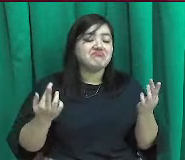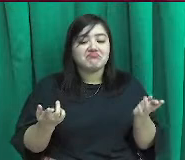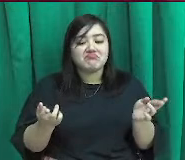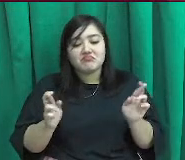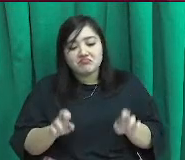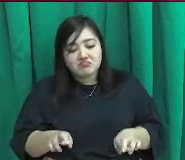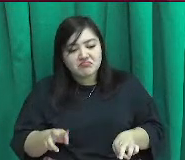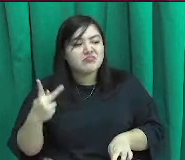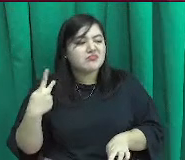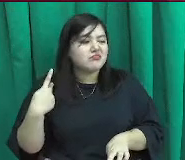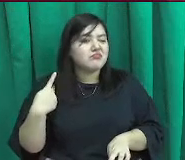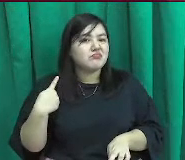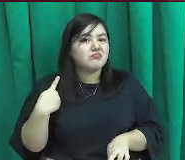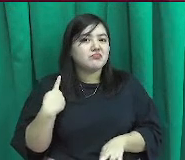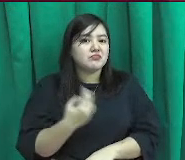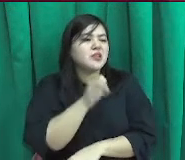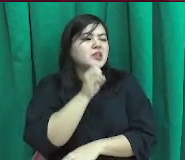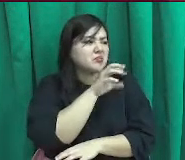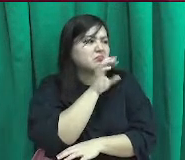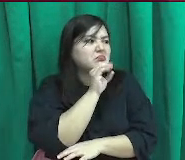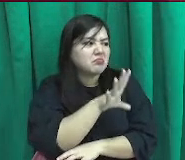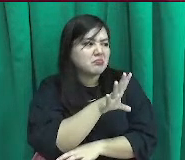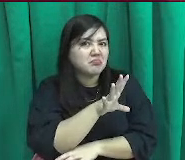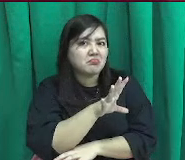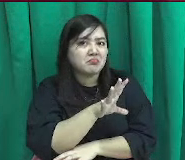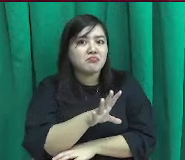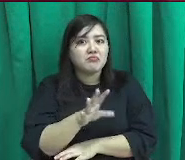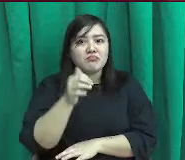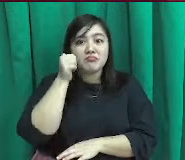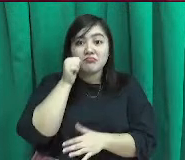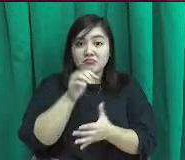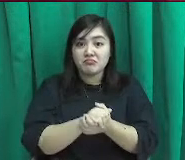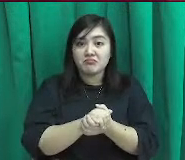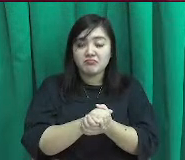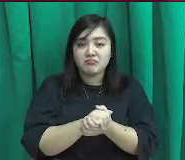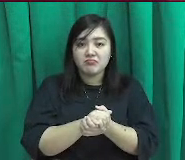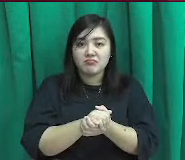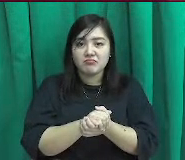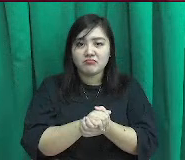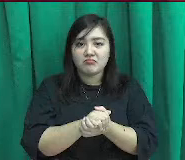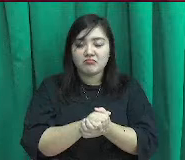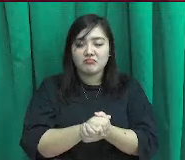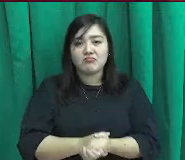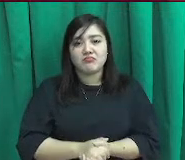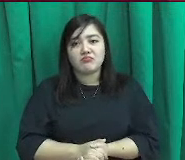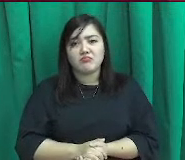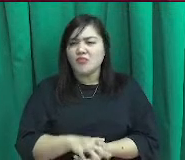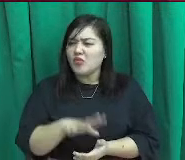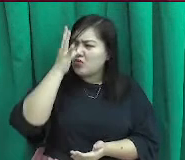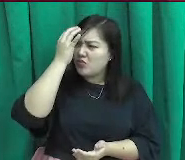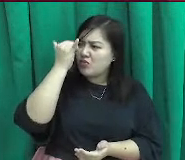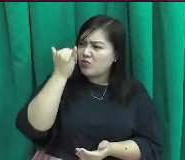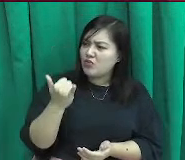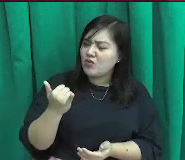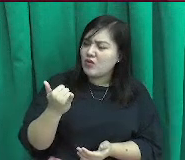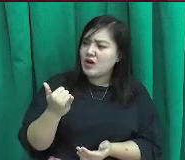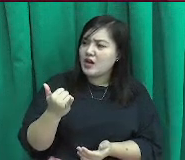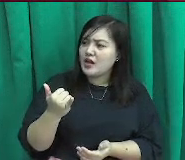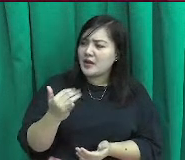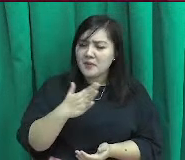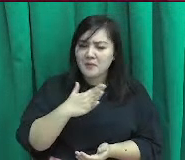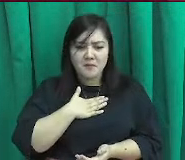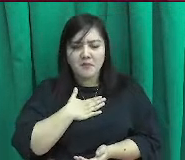bahay. Yeah. Salita naman ang Diyos, lagi kong sinasabi, bakit ito pa rin to? Bakit parang lagi akong kinakalaban pa rin ang asawa ko? Siyasatin mo